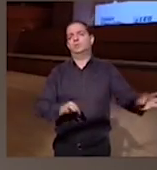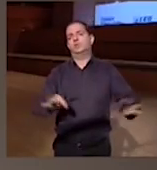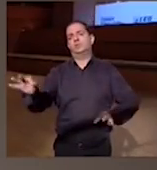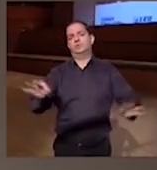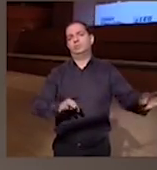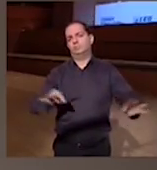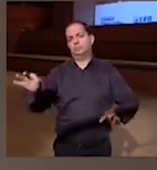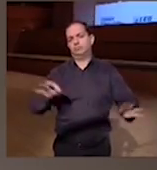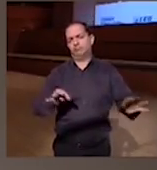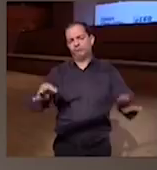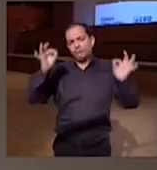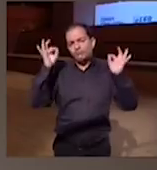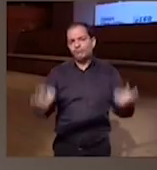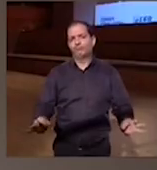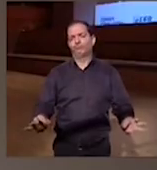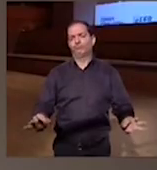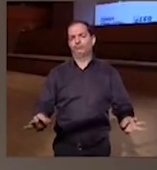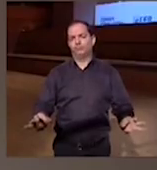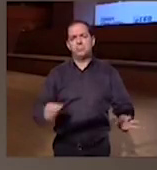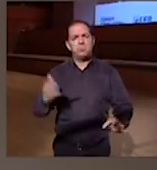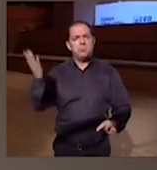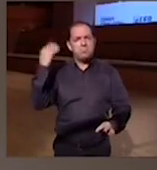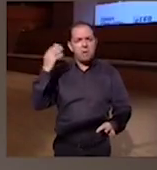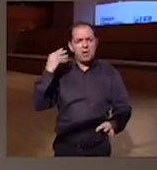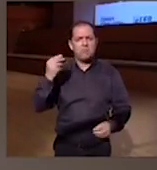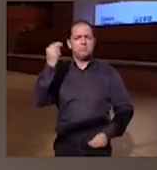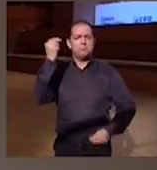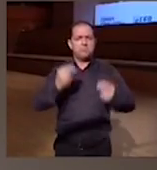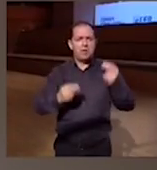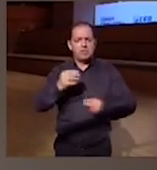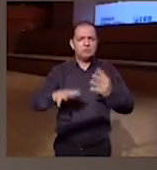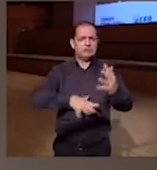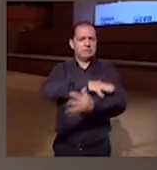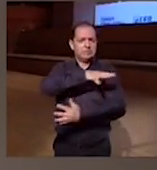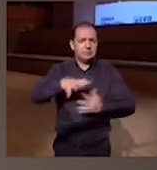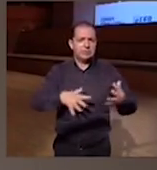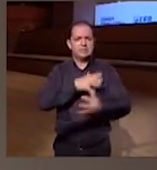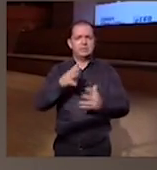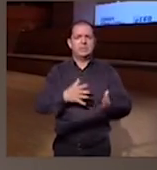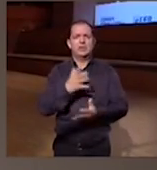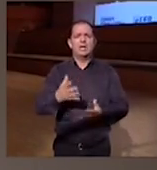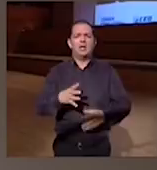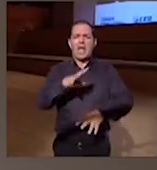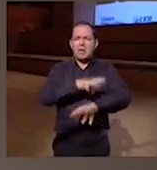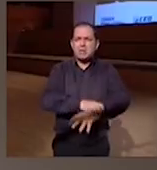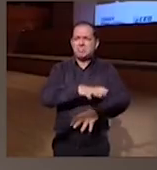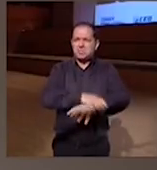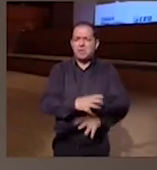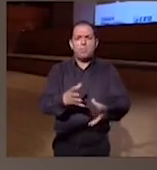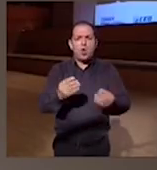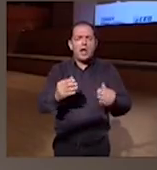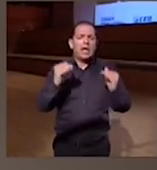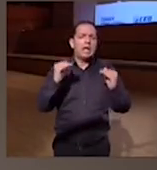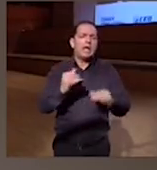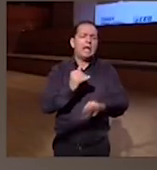Αφήνουμε πίσω μας επιτέλους παθογένειες και νοοτροπίες που καθυστέρησαν τη χώρα και μιλάμε θετικά,